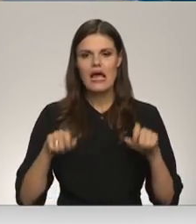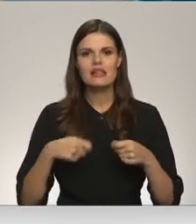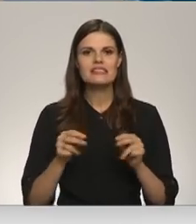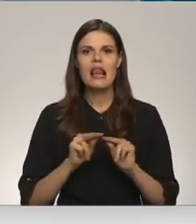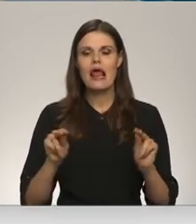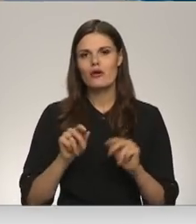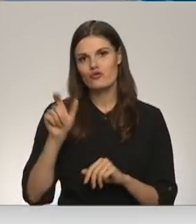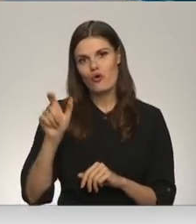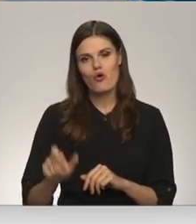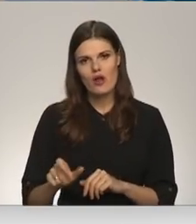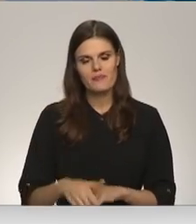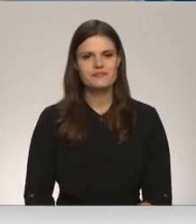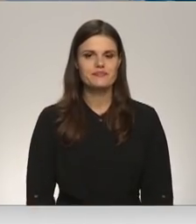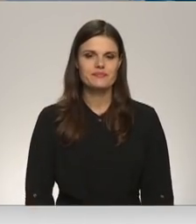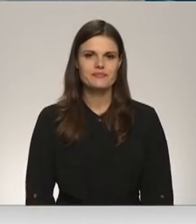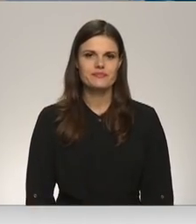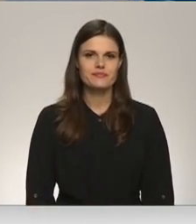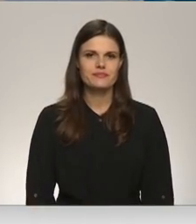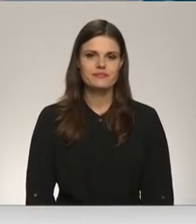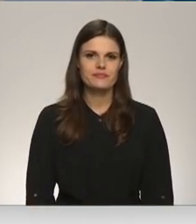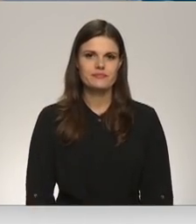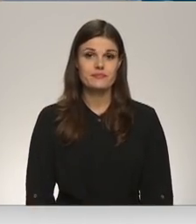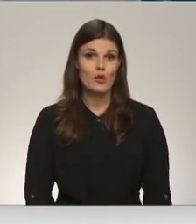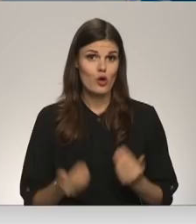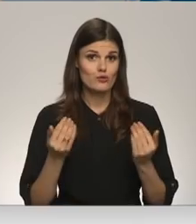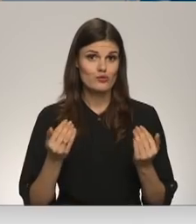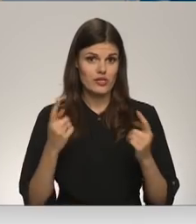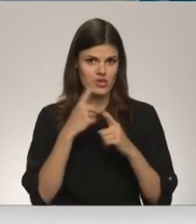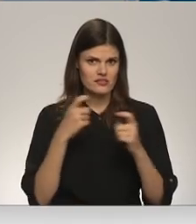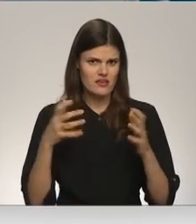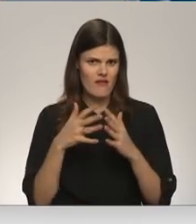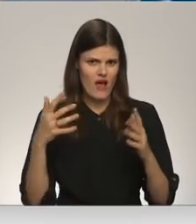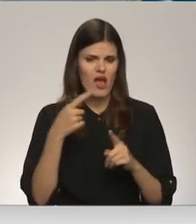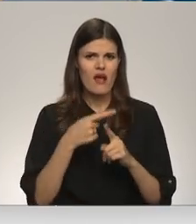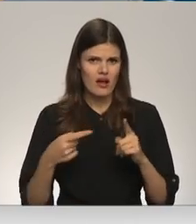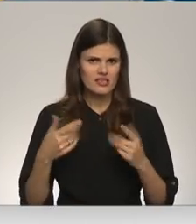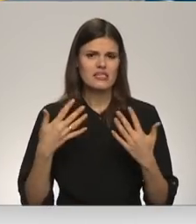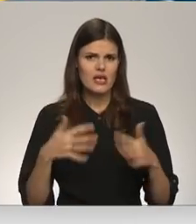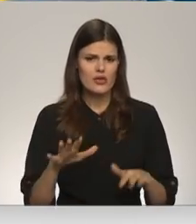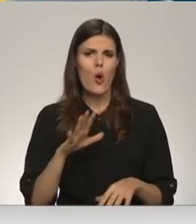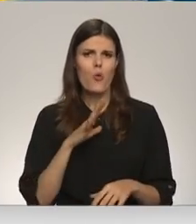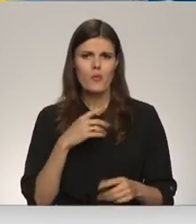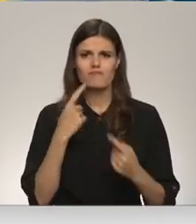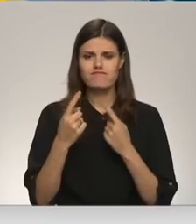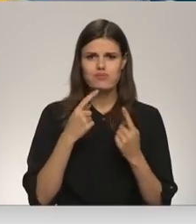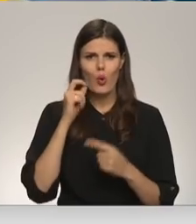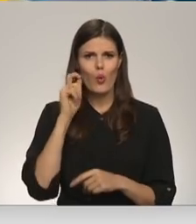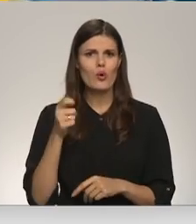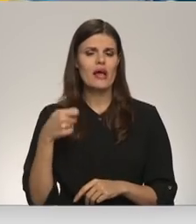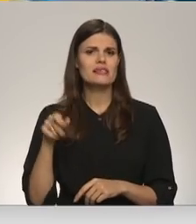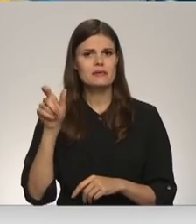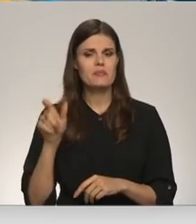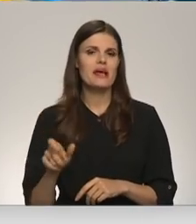Varguliem. Sveicināt, Mārtiņ. Sveiki. Šodien ziņās jau vairāk kārt esam pieminējuši Ukrainas prezidenta Volodimira